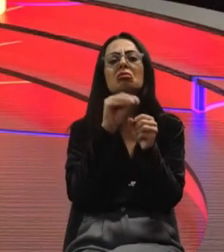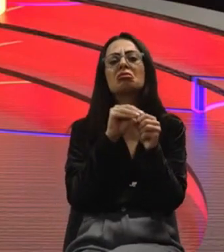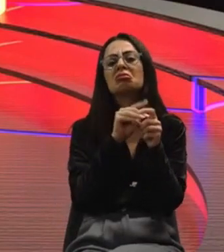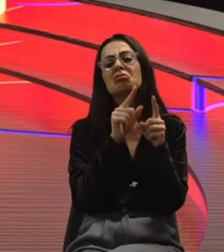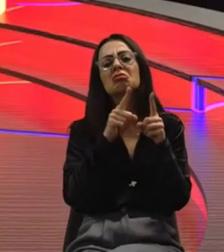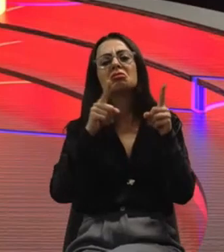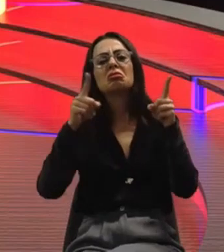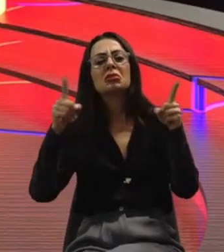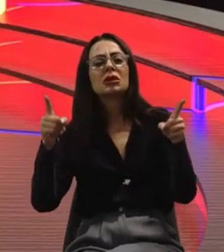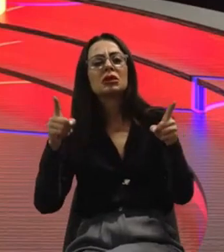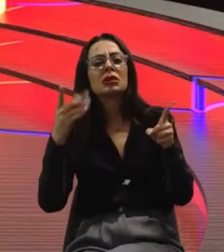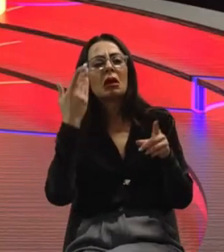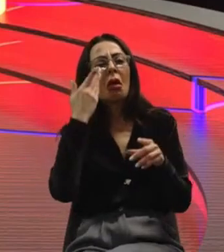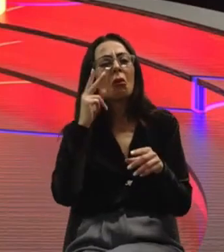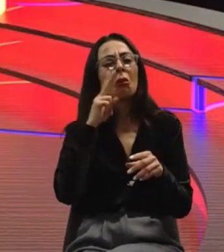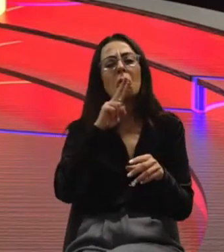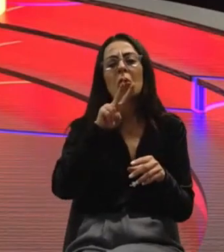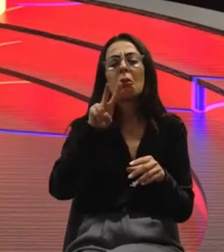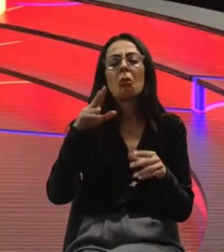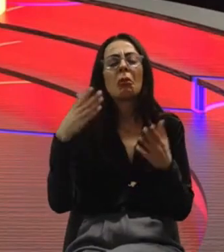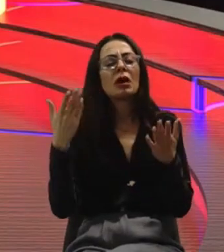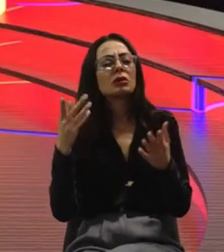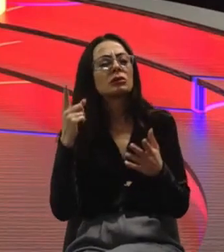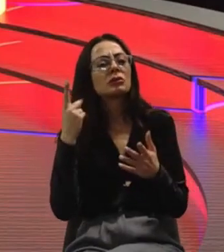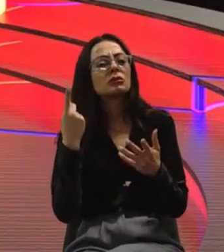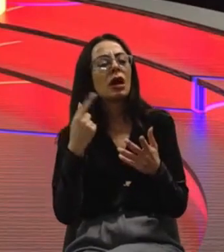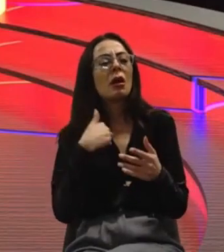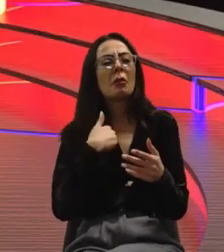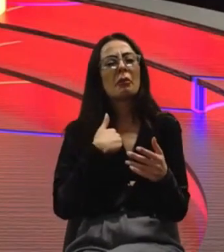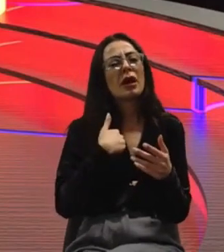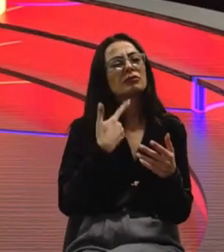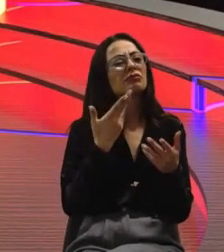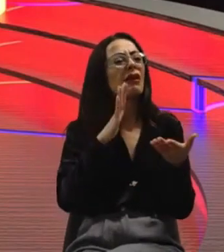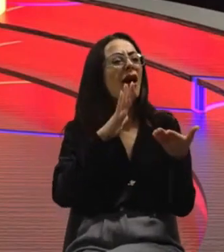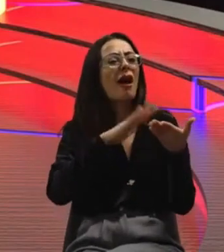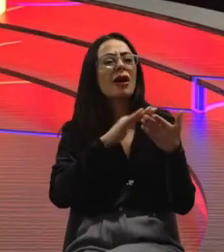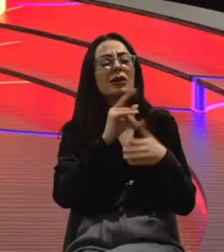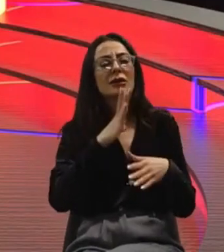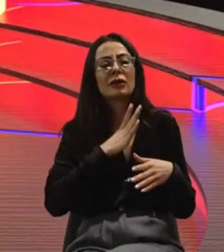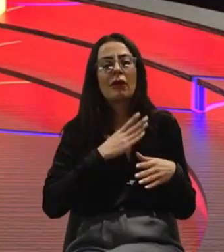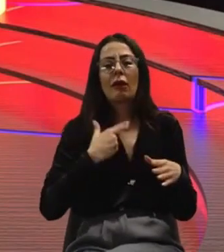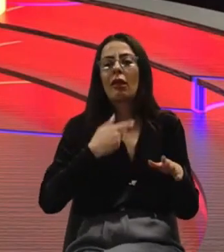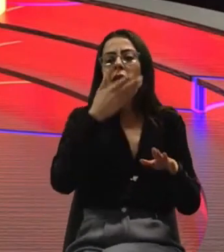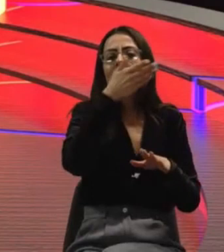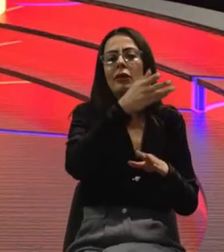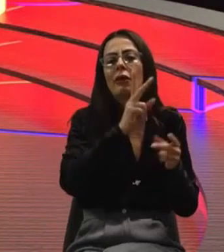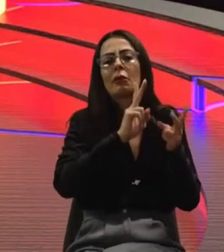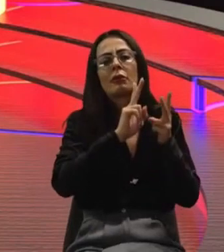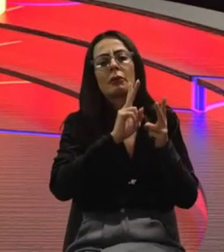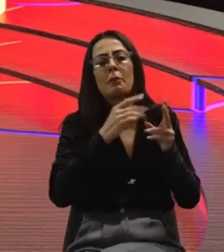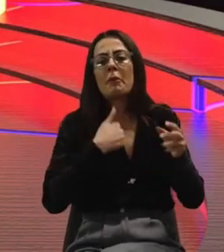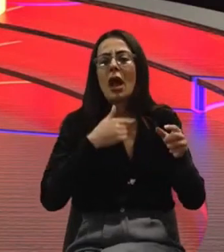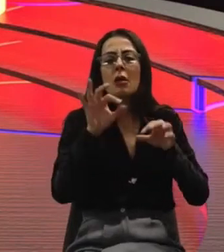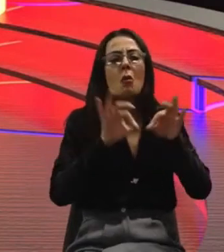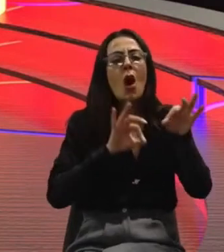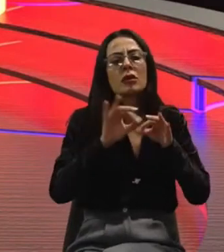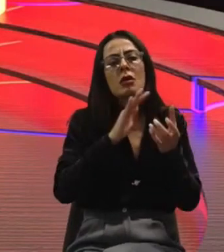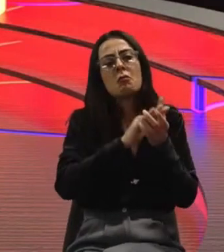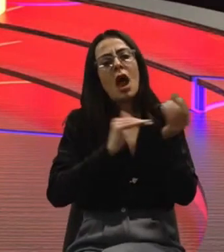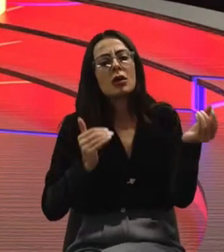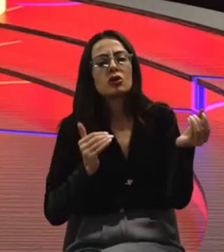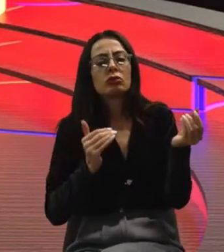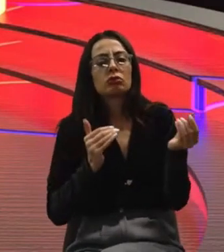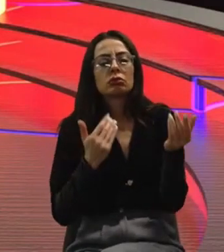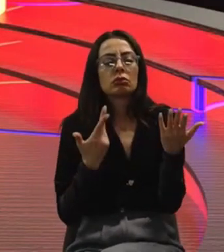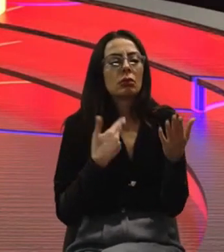diyecek işte şöyle yapıyorum şöyle bir Tanıdığım vardı Ben şu diye çağırdı şey gittim tiyatrocu oldu Mühendislik okumuştum yani